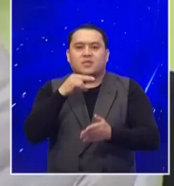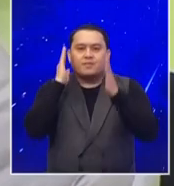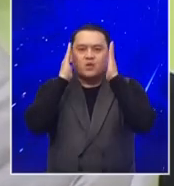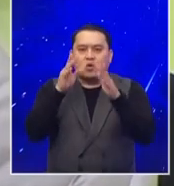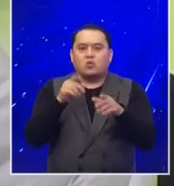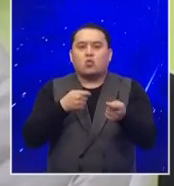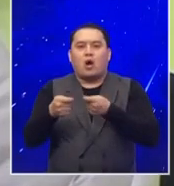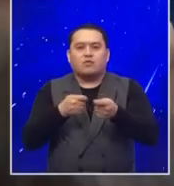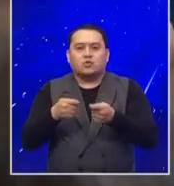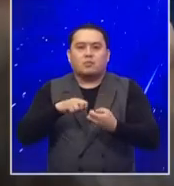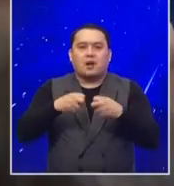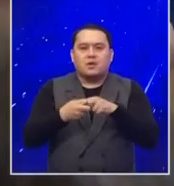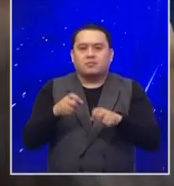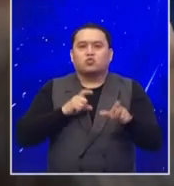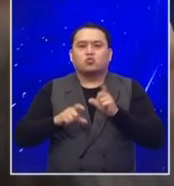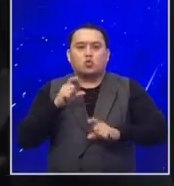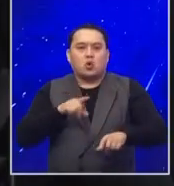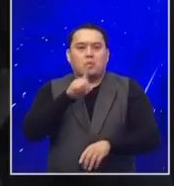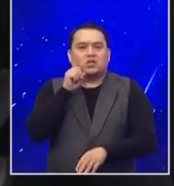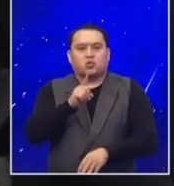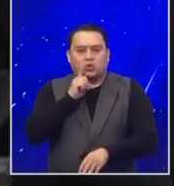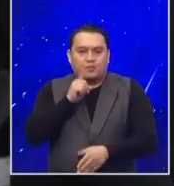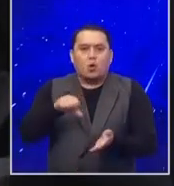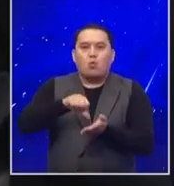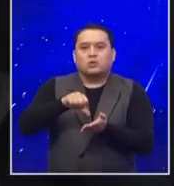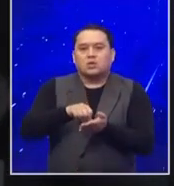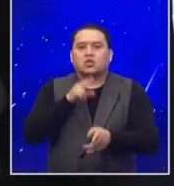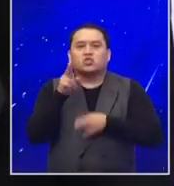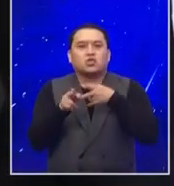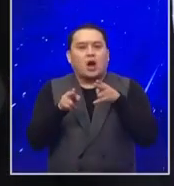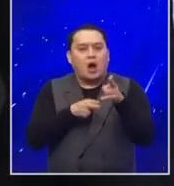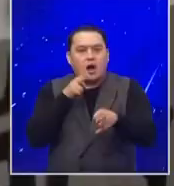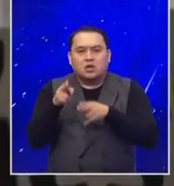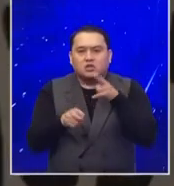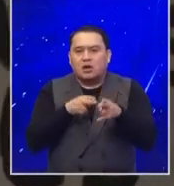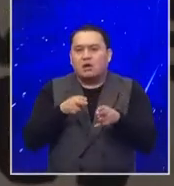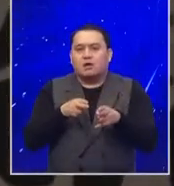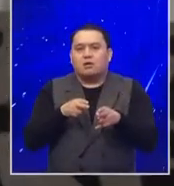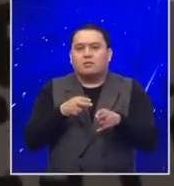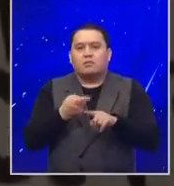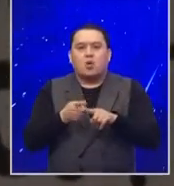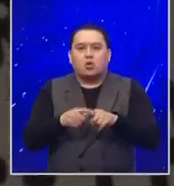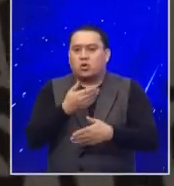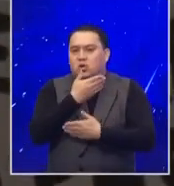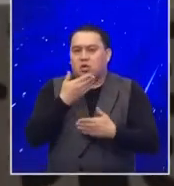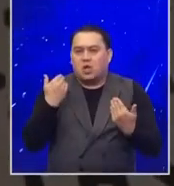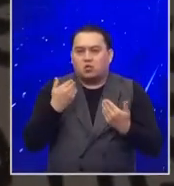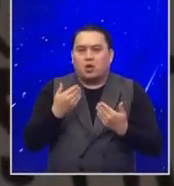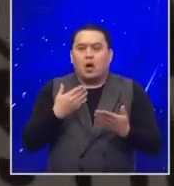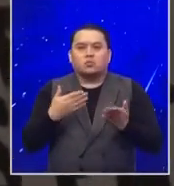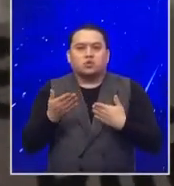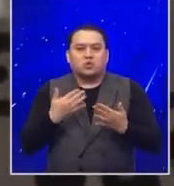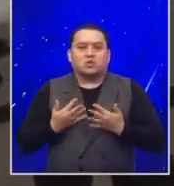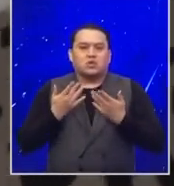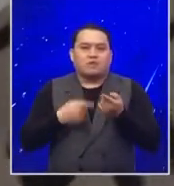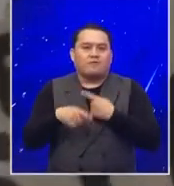внимание властей к проблемам студенческой молодежи. Участники жаловались на безденежье и отсутствие общения,